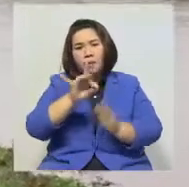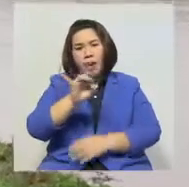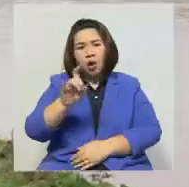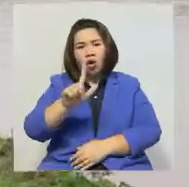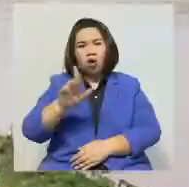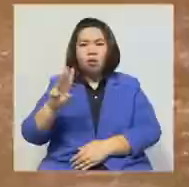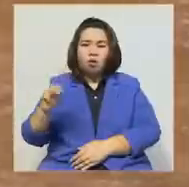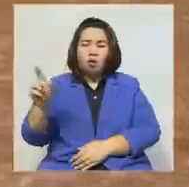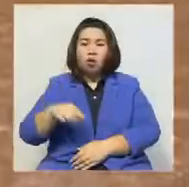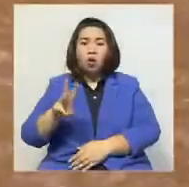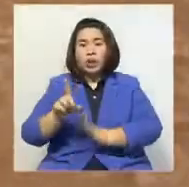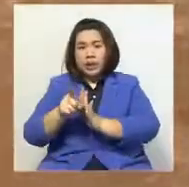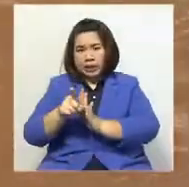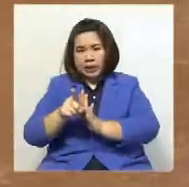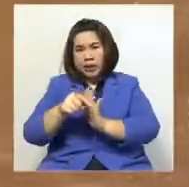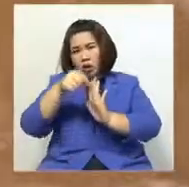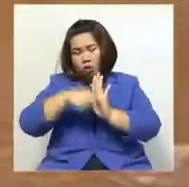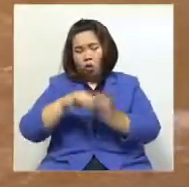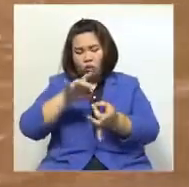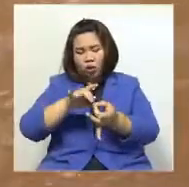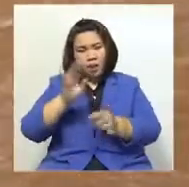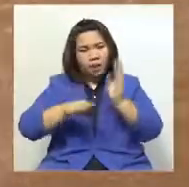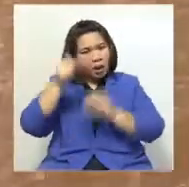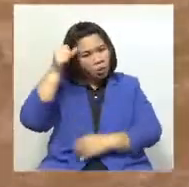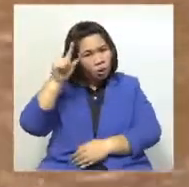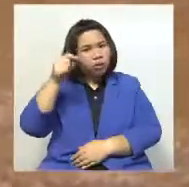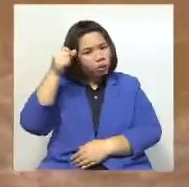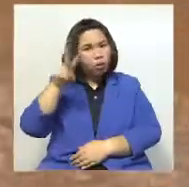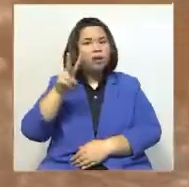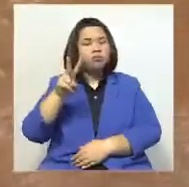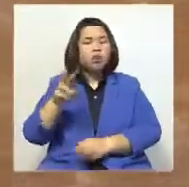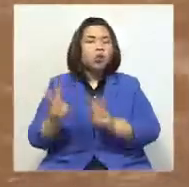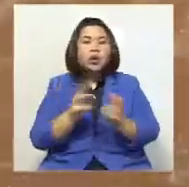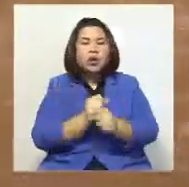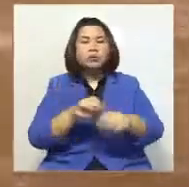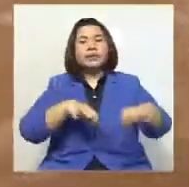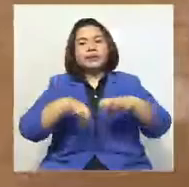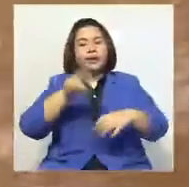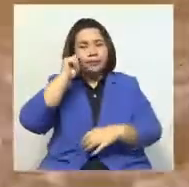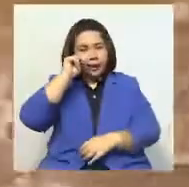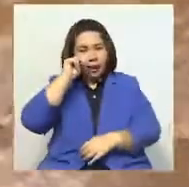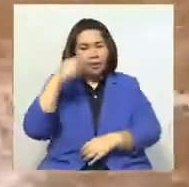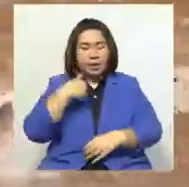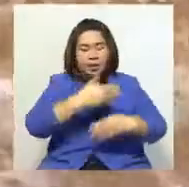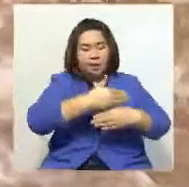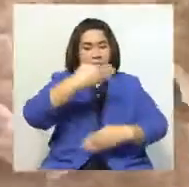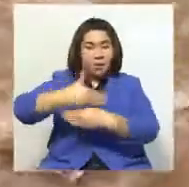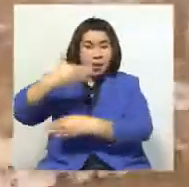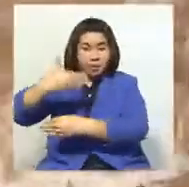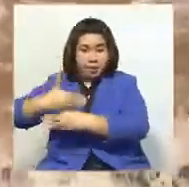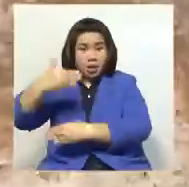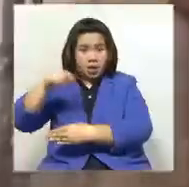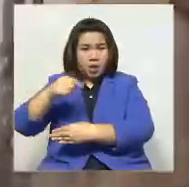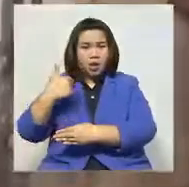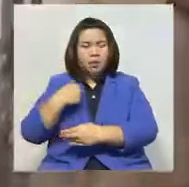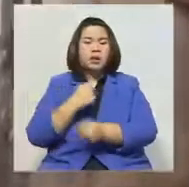อวินาทีซึ่งจะมาถึงจังหวัดสุโขทัยใน 1-2 วันนี้นะครับก็จะใช้วิธีการบริหารจัดการโดยประตูระบายน้ำหาดสะพานจันทร์